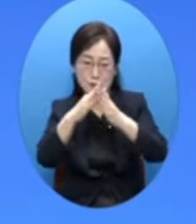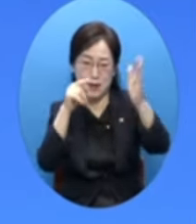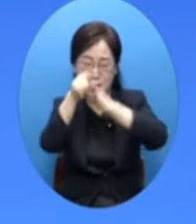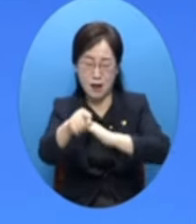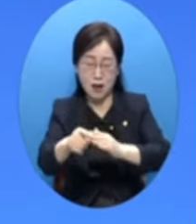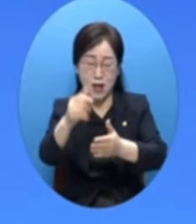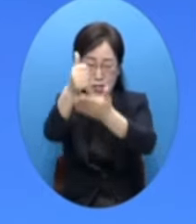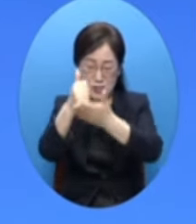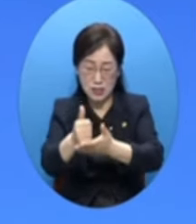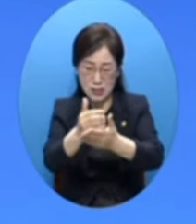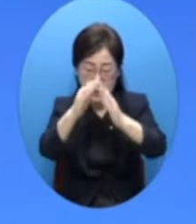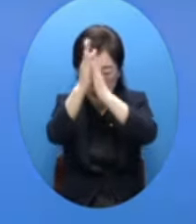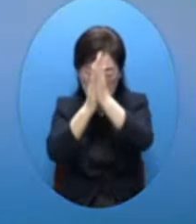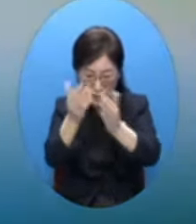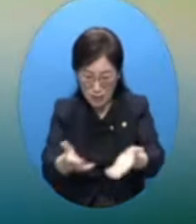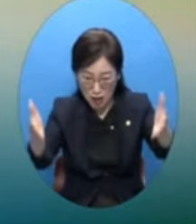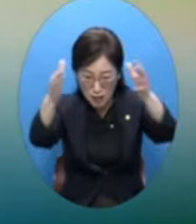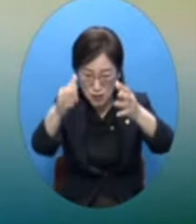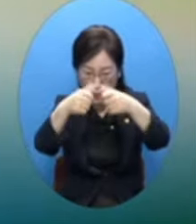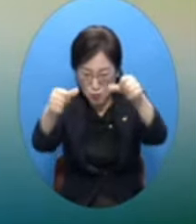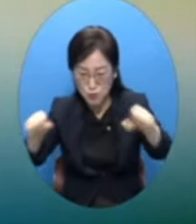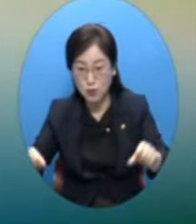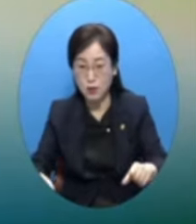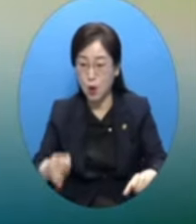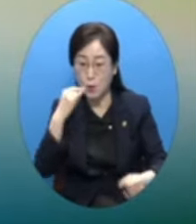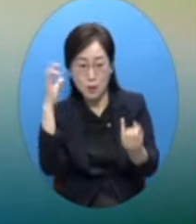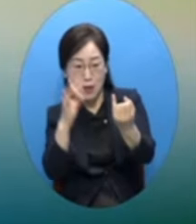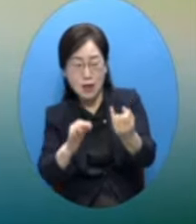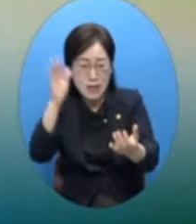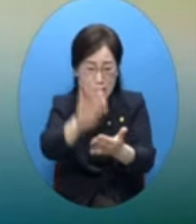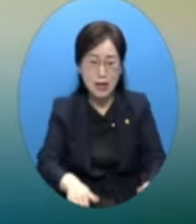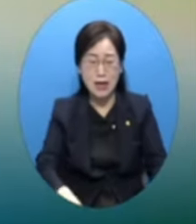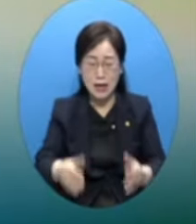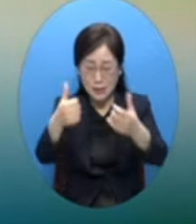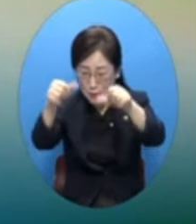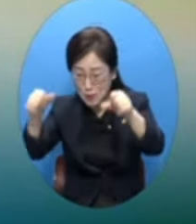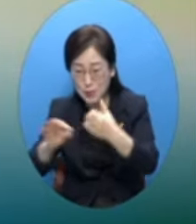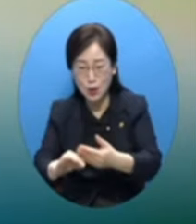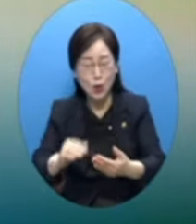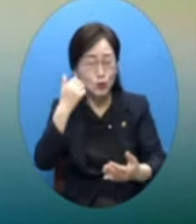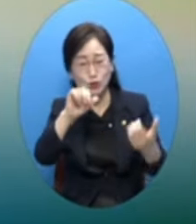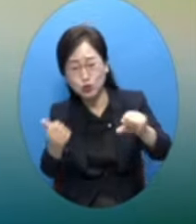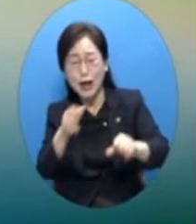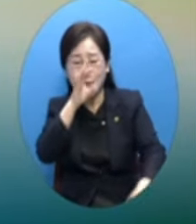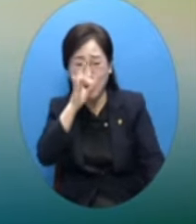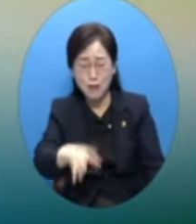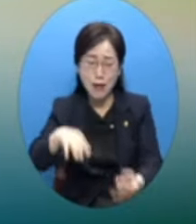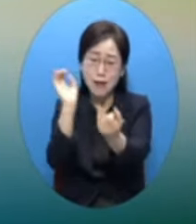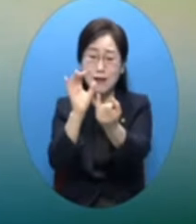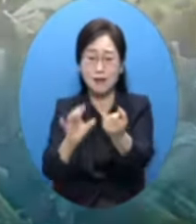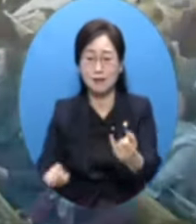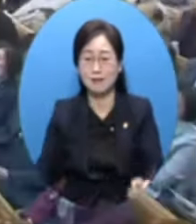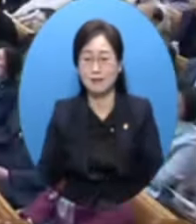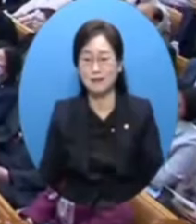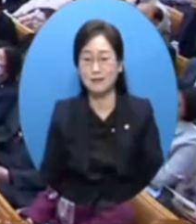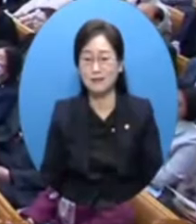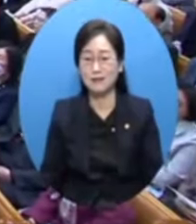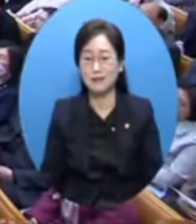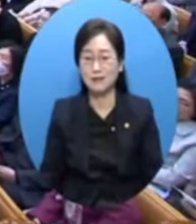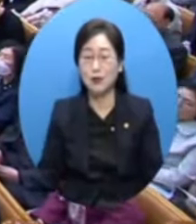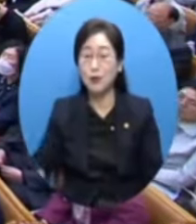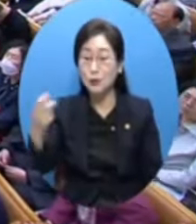어머니가 펄펄 뜁니다. 신주단지를 부수면 누가 죽어나간다는데 내가 이래도 될 일이냐 야단을 쳤습니다.